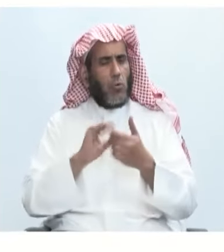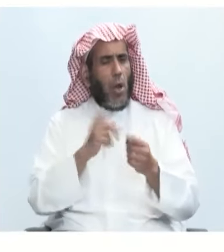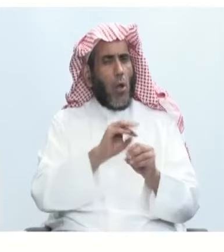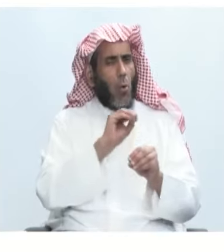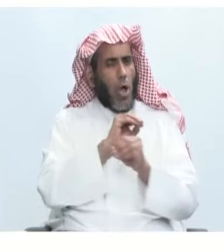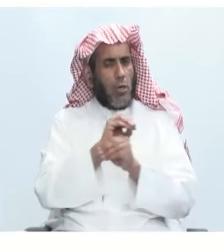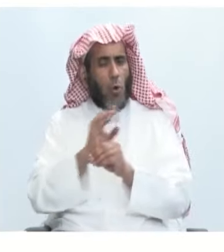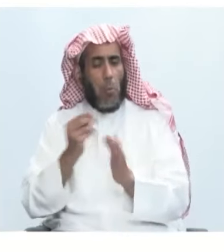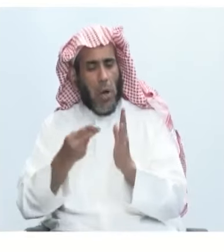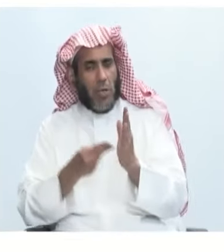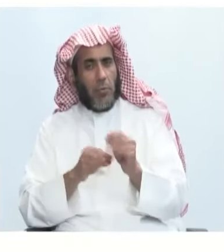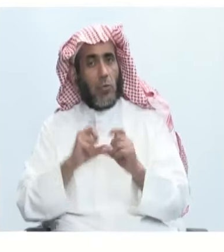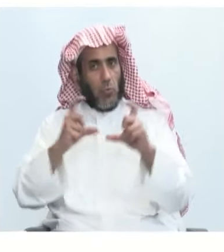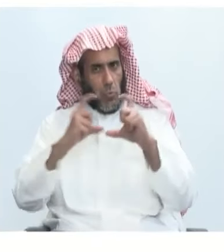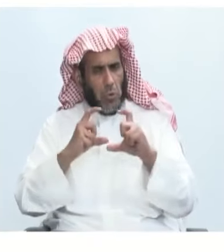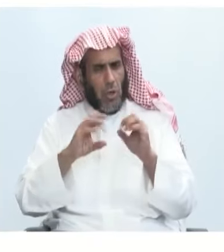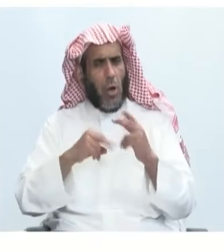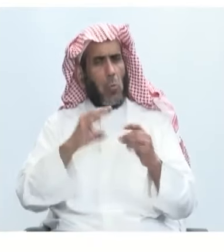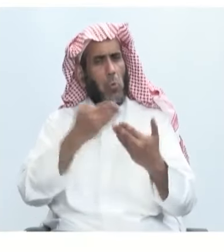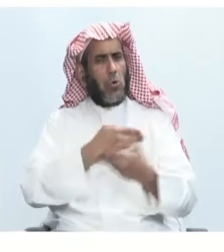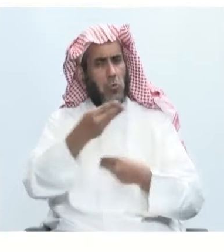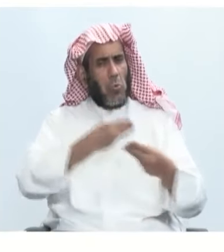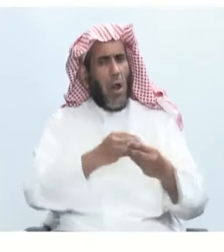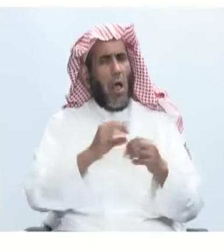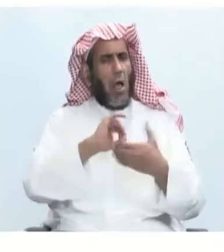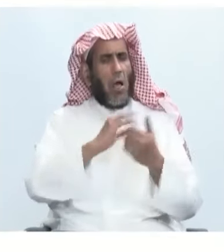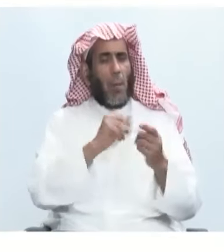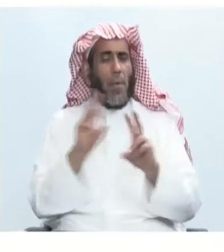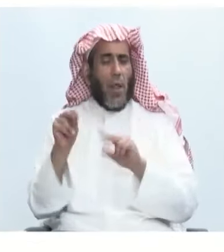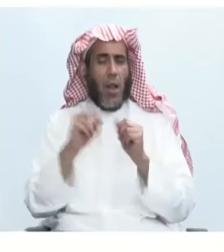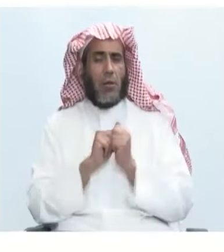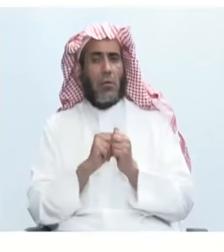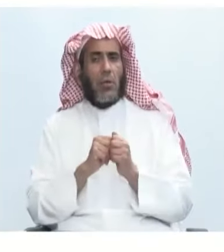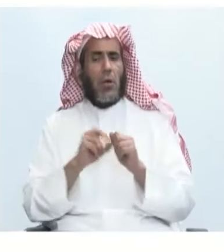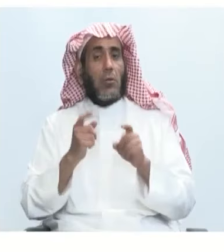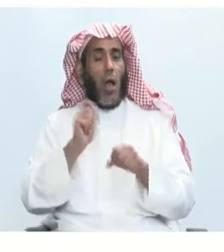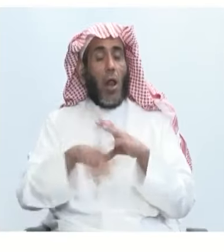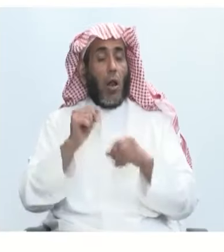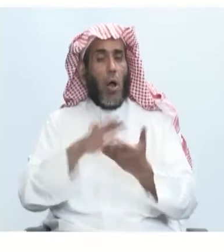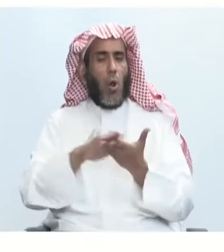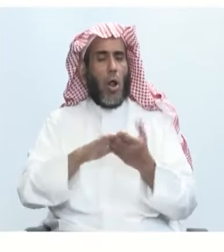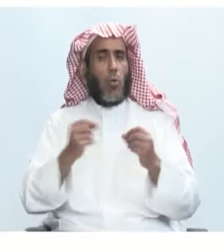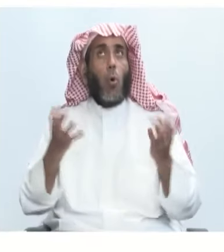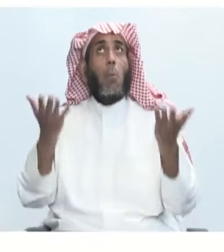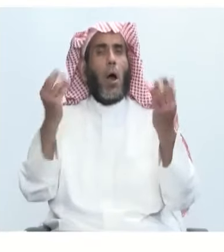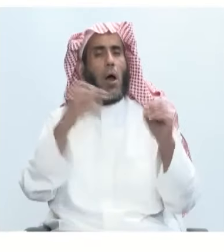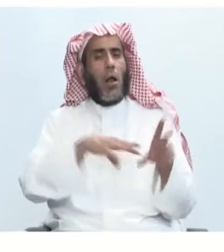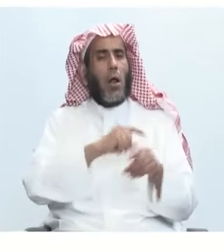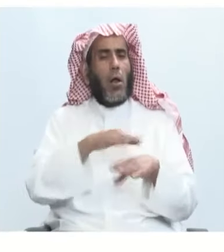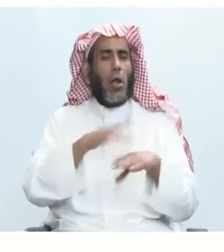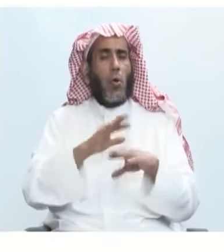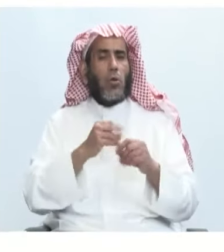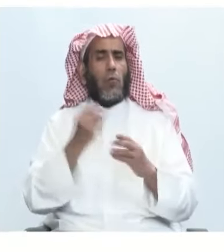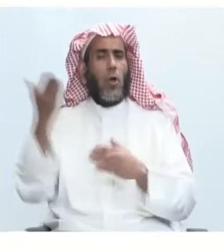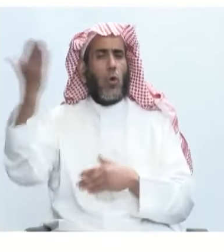واسمعهم ما كتبت انت تعطي ادله وزملاءك كذلك يعطون ادله ونقول مثلا هنا لقد خلق الله الارض وباركها بمن عليها وما عليها فقد